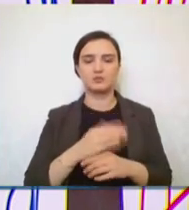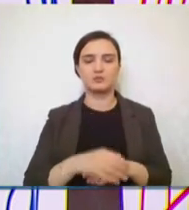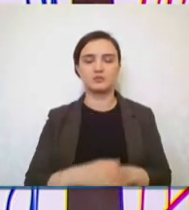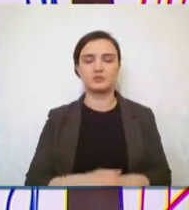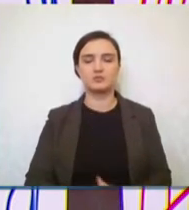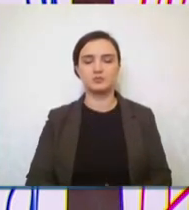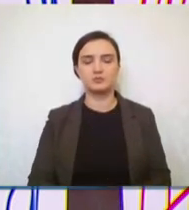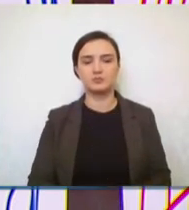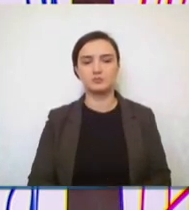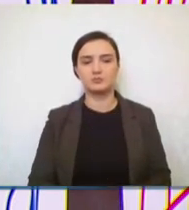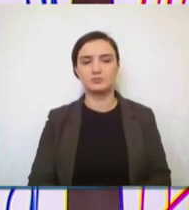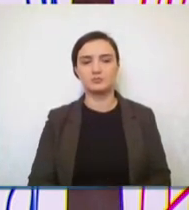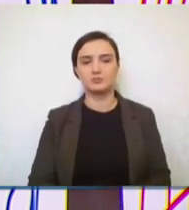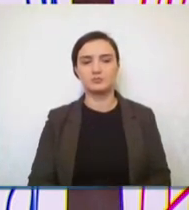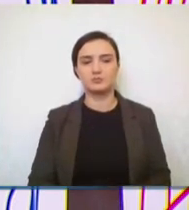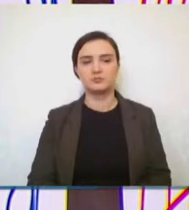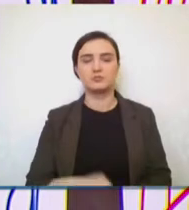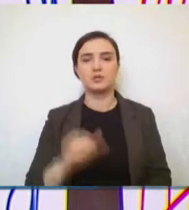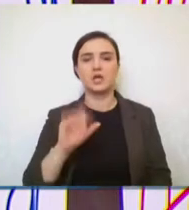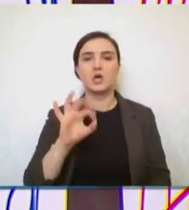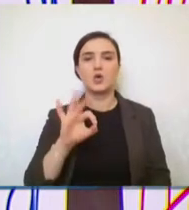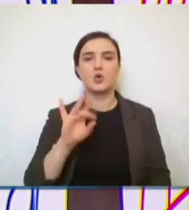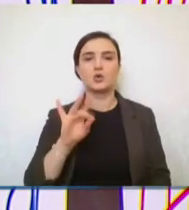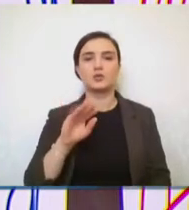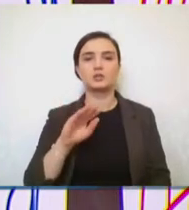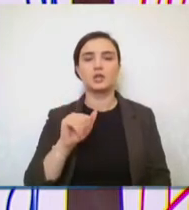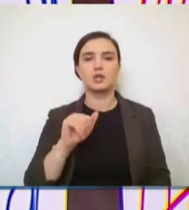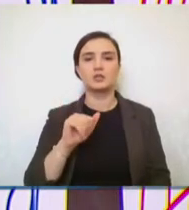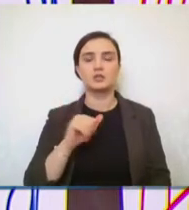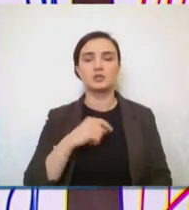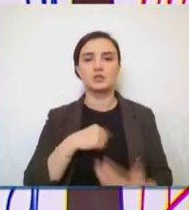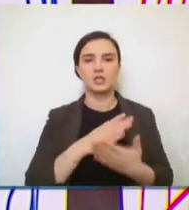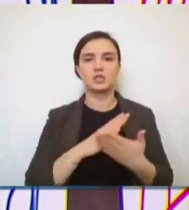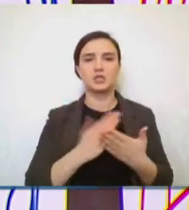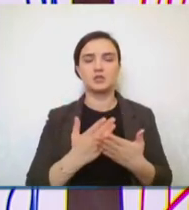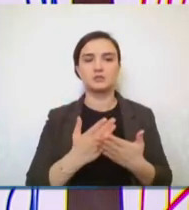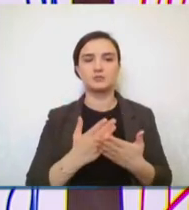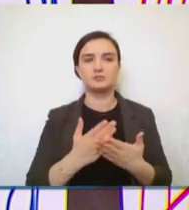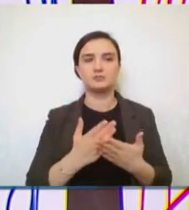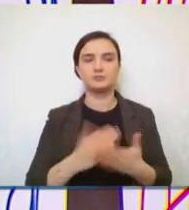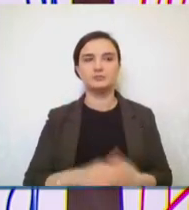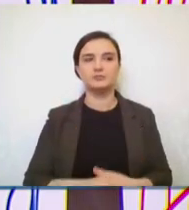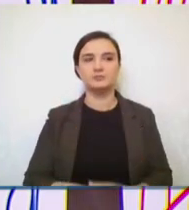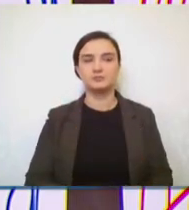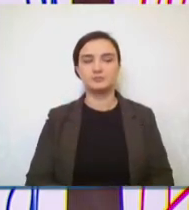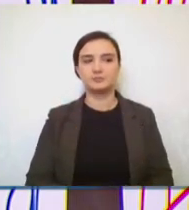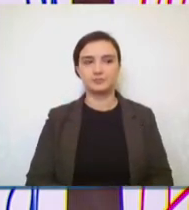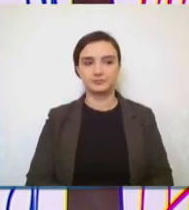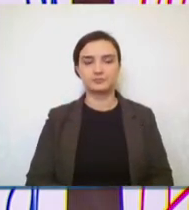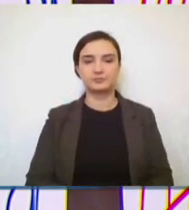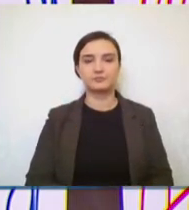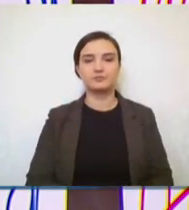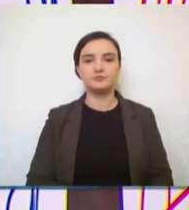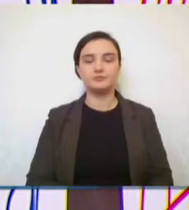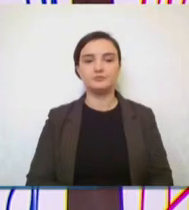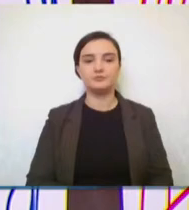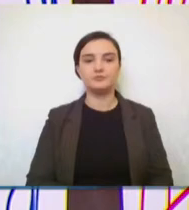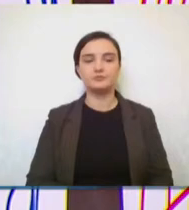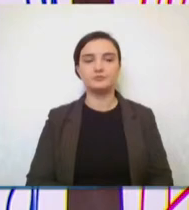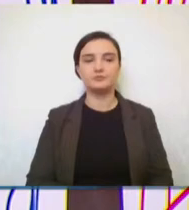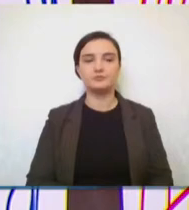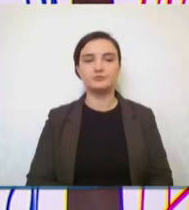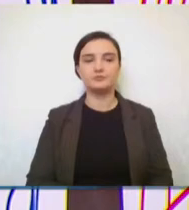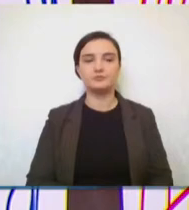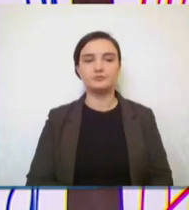და აორტის ნაკლებობა მაქვს თანაც. ახლა აორტის არეშის ნაკლოვანობა, დიახ. მაგრამ ახლა